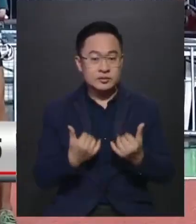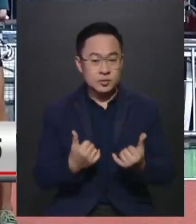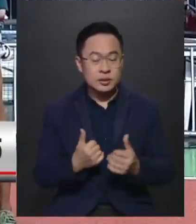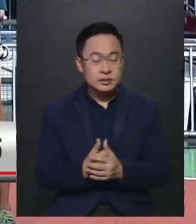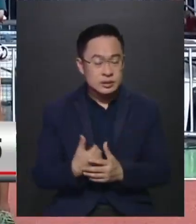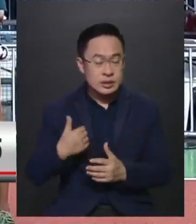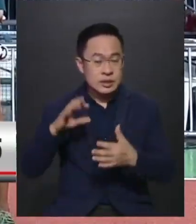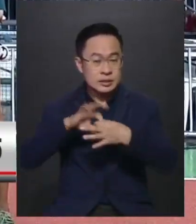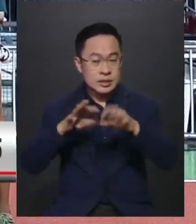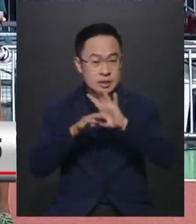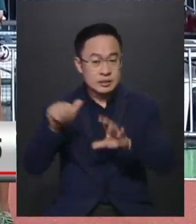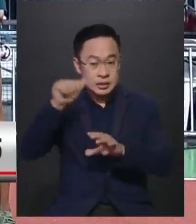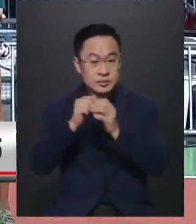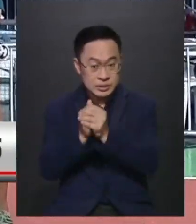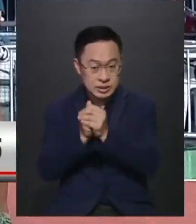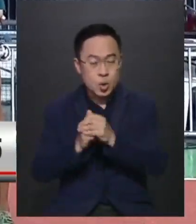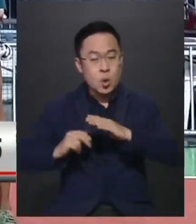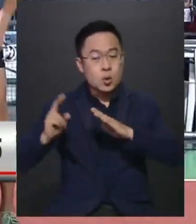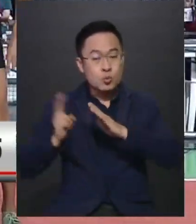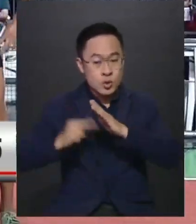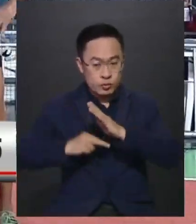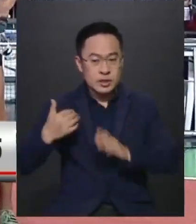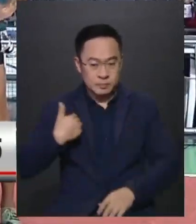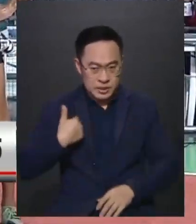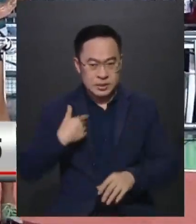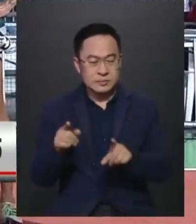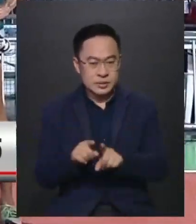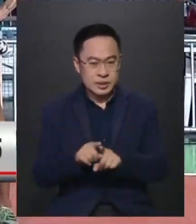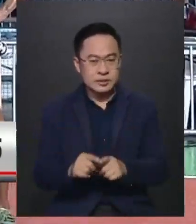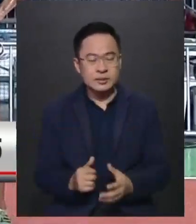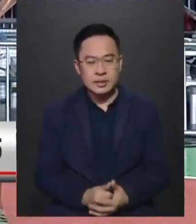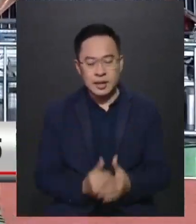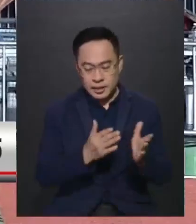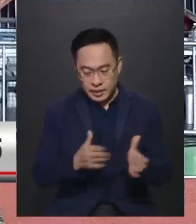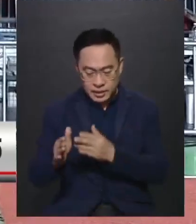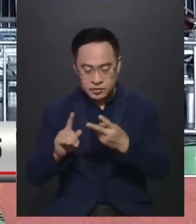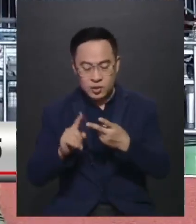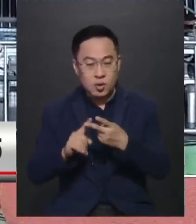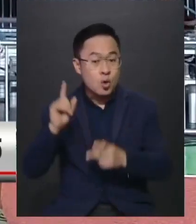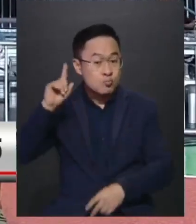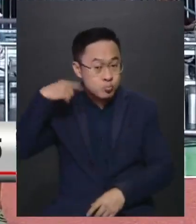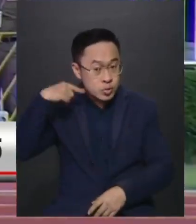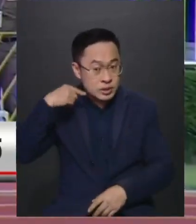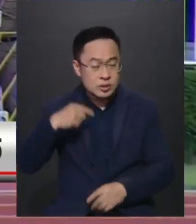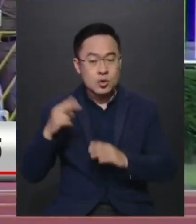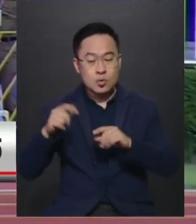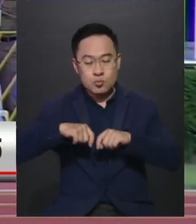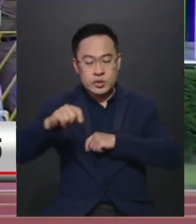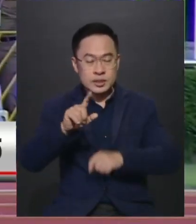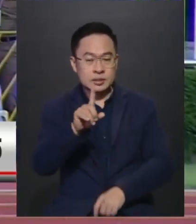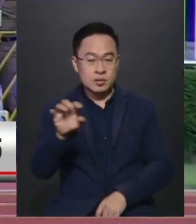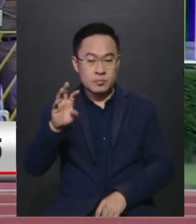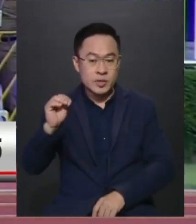ที่จีนจะเปิดฉาก ใช่ ทีนี้ไปดูในประเภททีมวิ่งผลัด4คูณ100เมตรหญิงไทยกันบ้างนะคะ